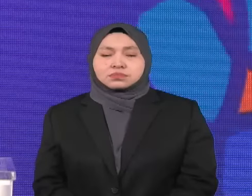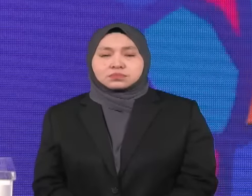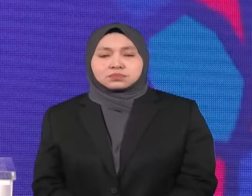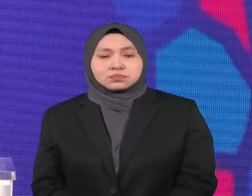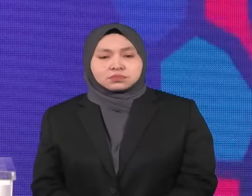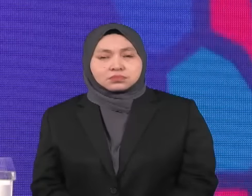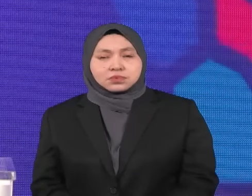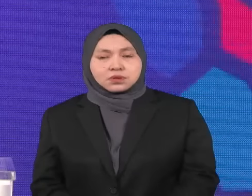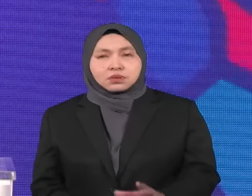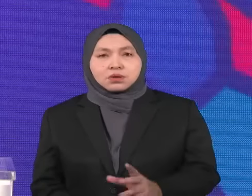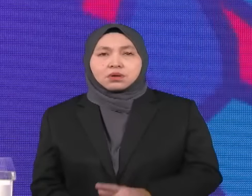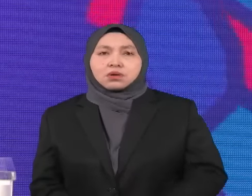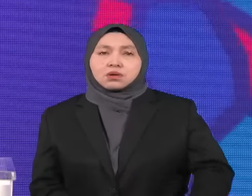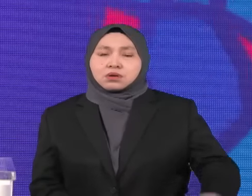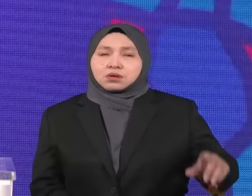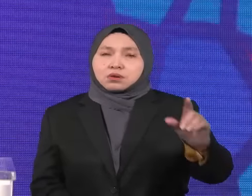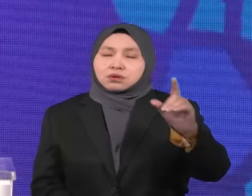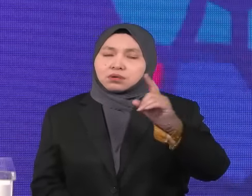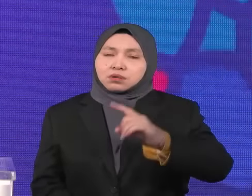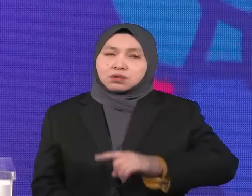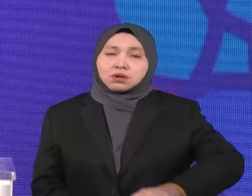ربنا